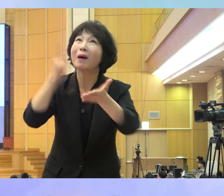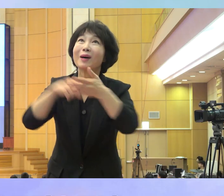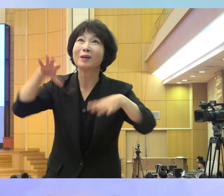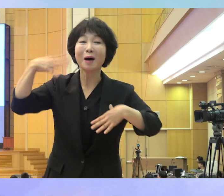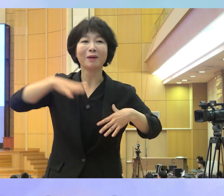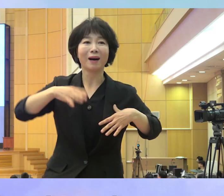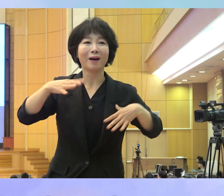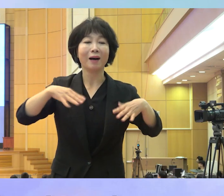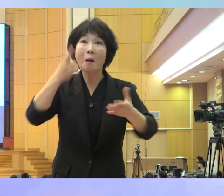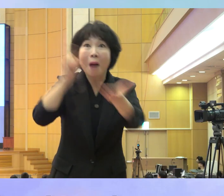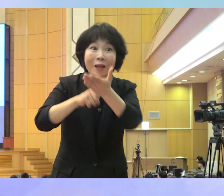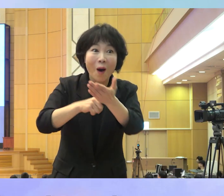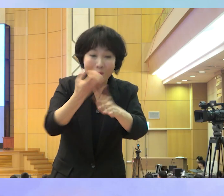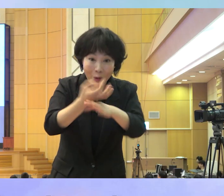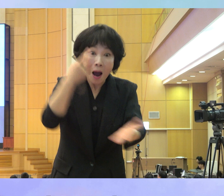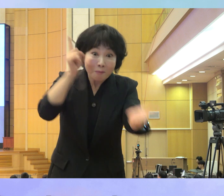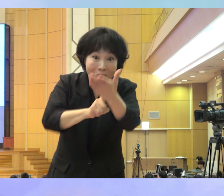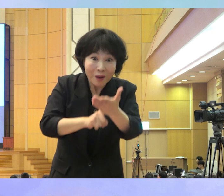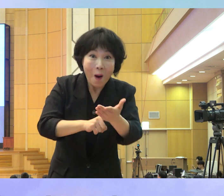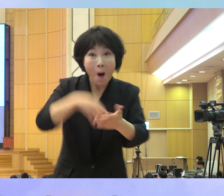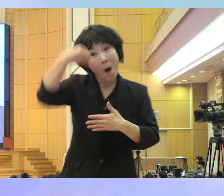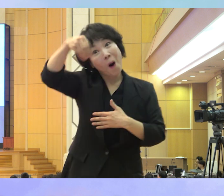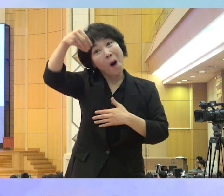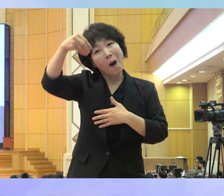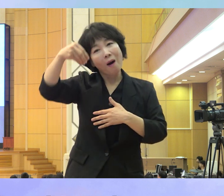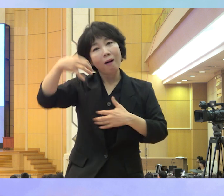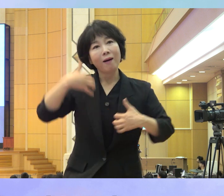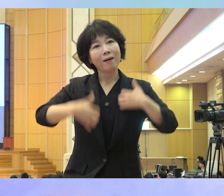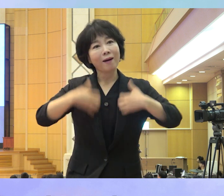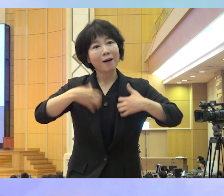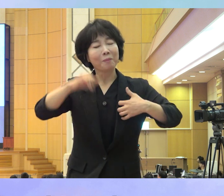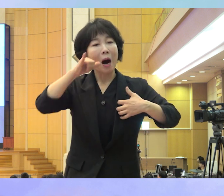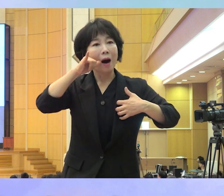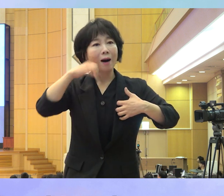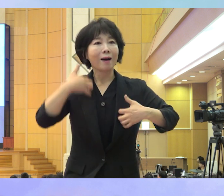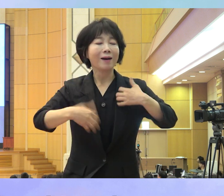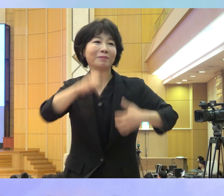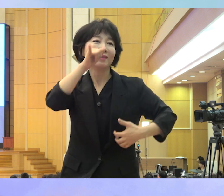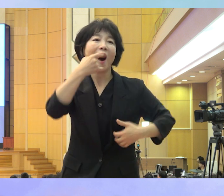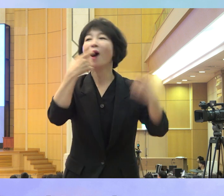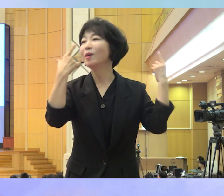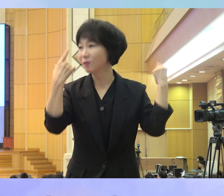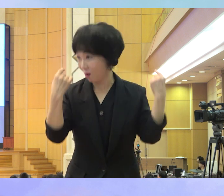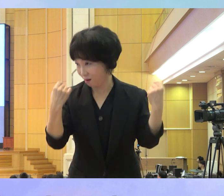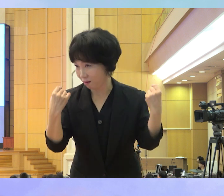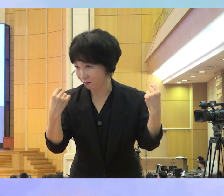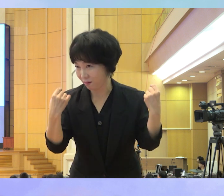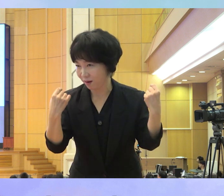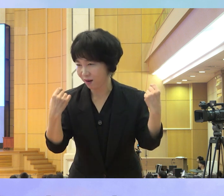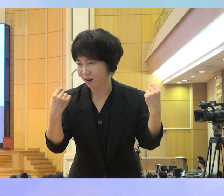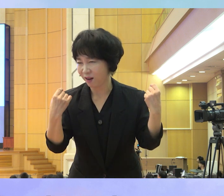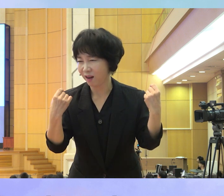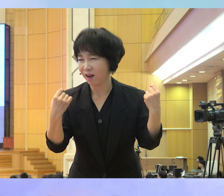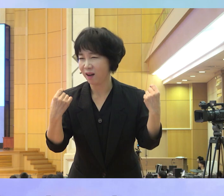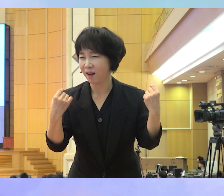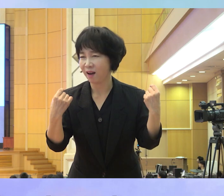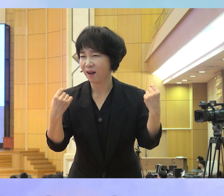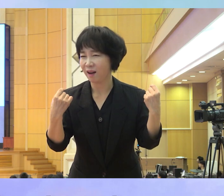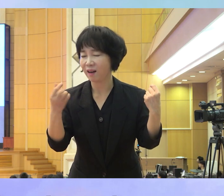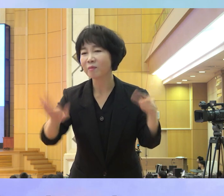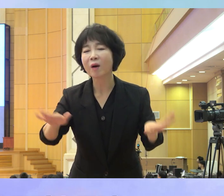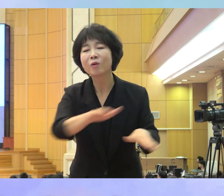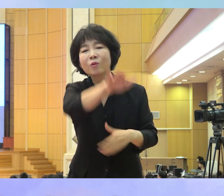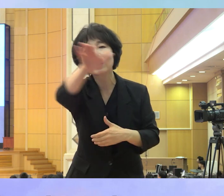그 발견했다는 거, 찾았다는 데에 그런 쾌락이 있는 거예요, 말하자면. 그거 하나 찾는데도 그렇게